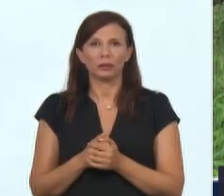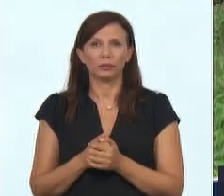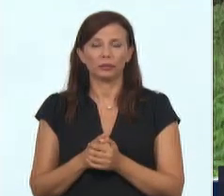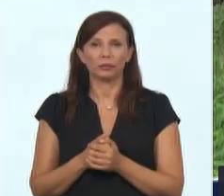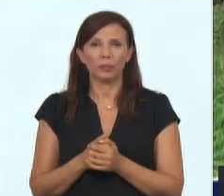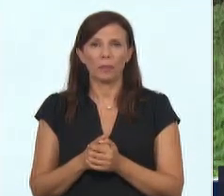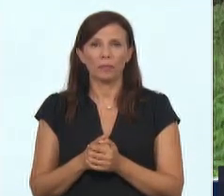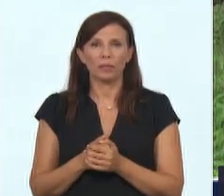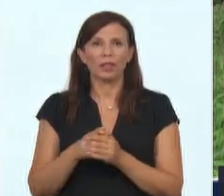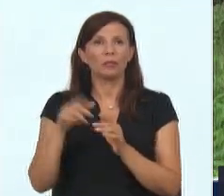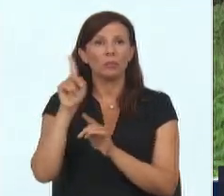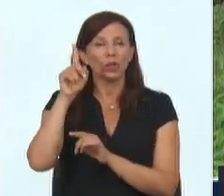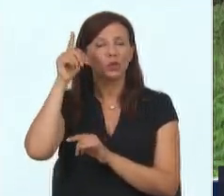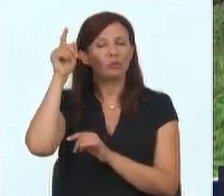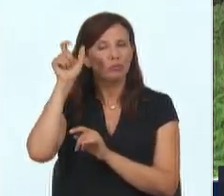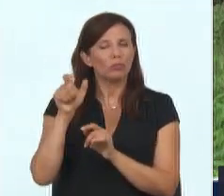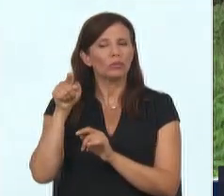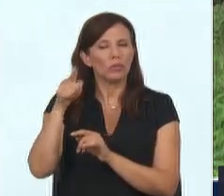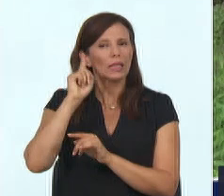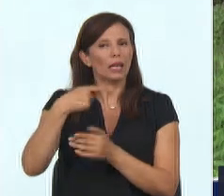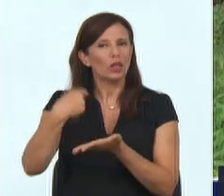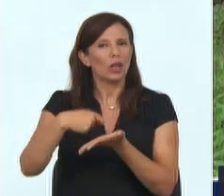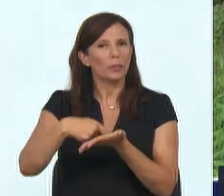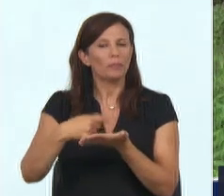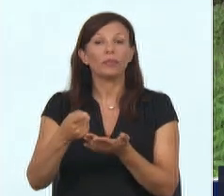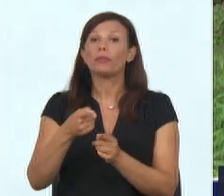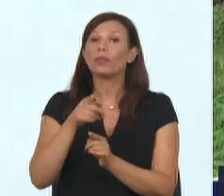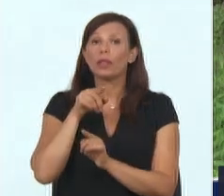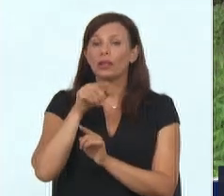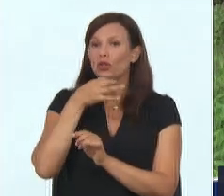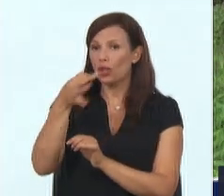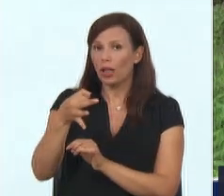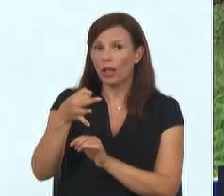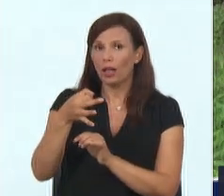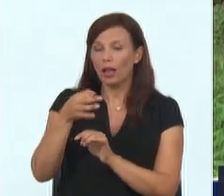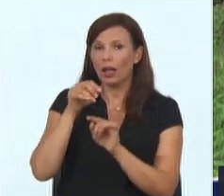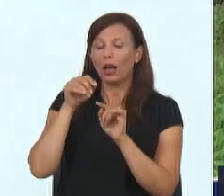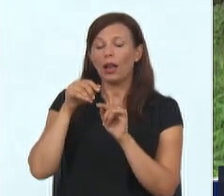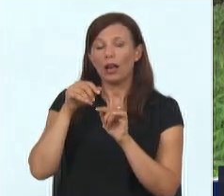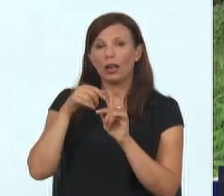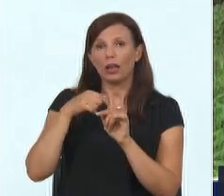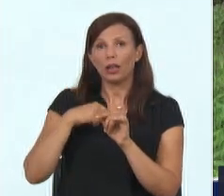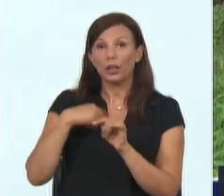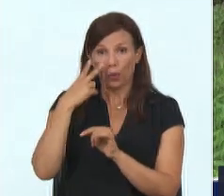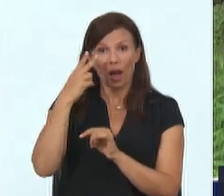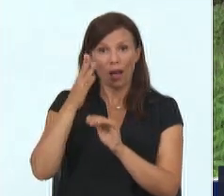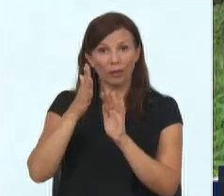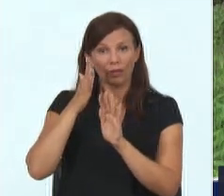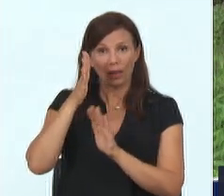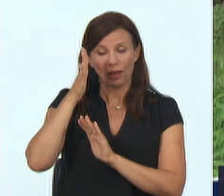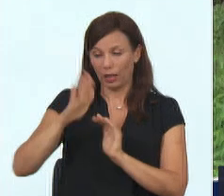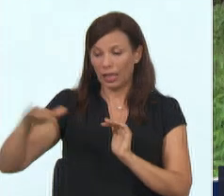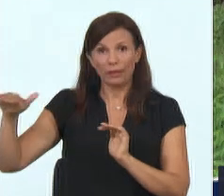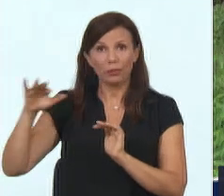שושי, דיברת על העתיד... מישהו צריך לשלם את המחיר הזה. דיברת על העתיד של הילדים שלך, ואני רואה את הילדים... אני אומרת שאני רואה את הילדים שלך גם